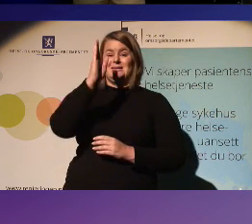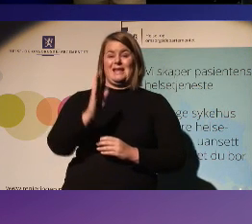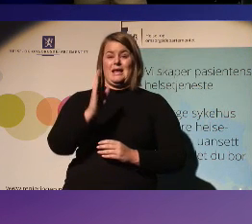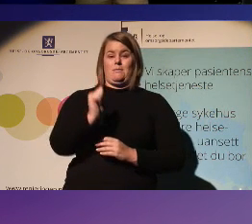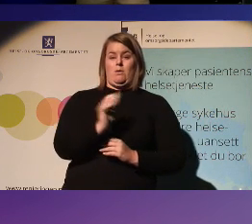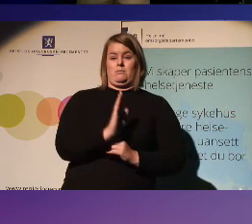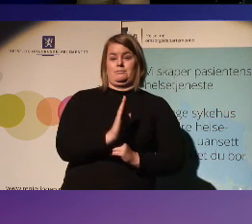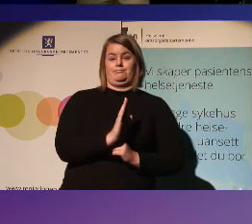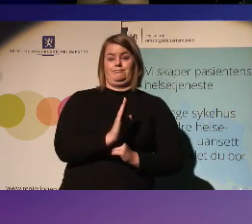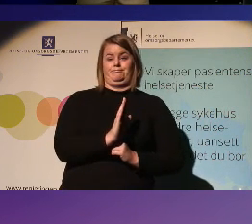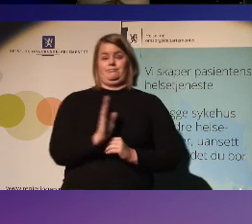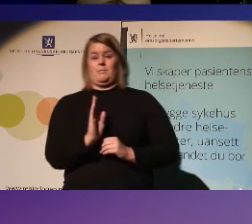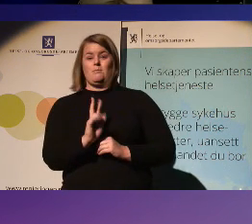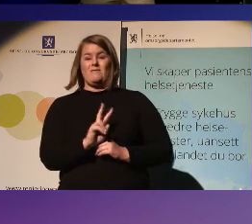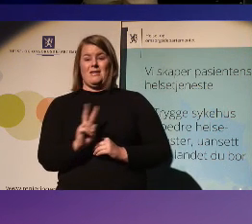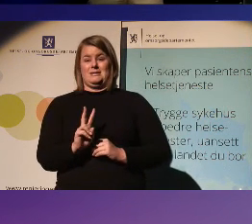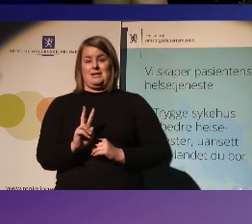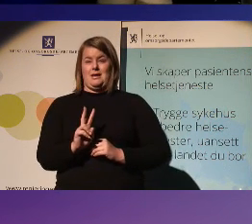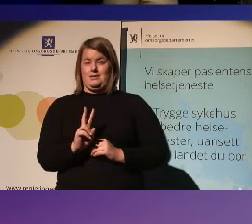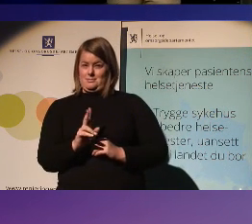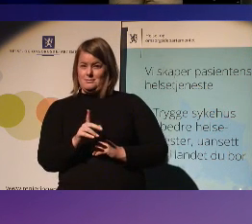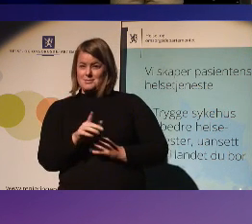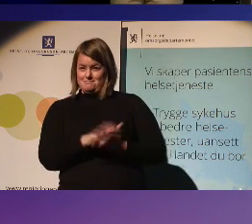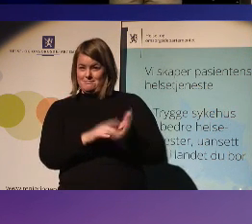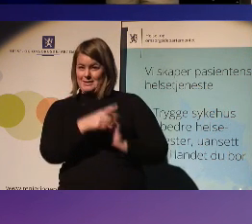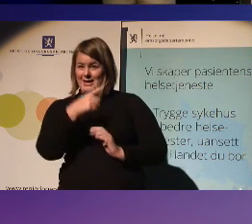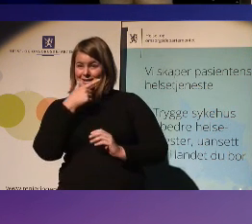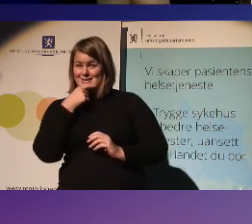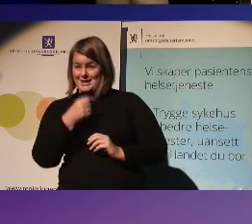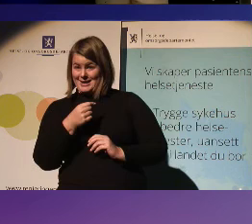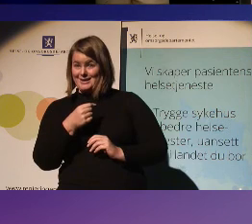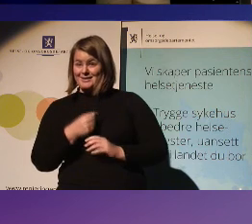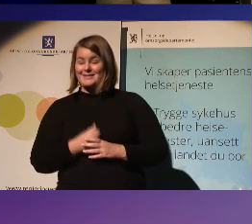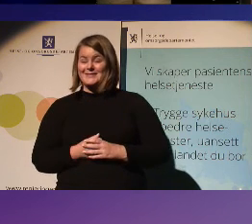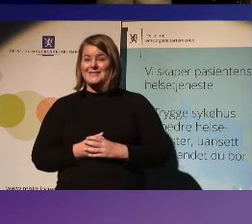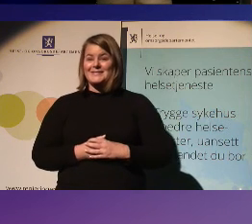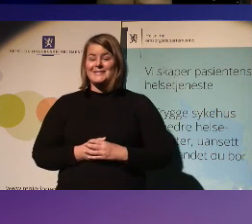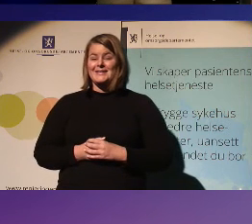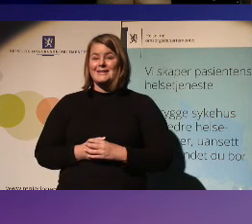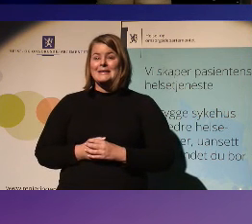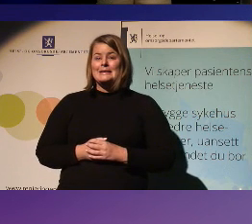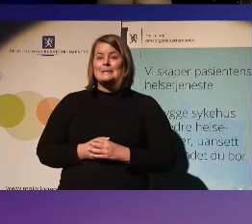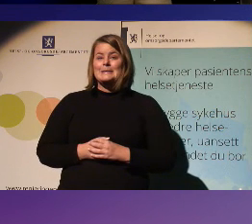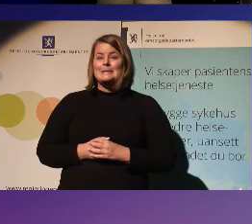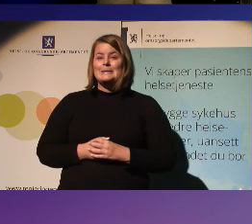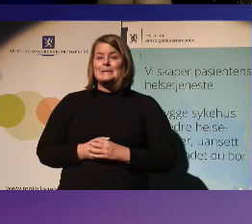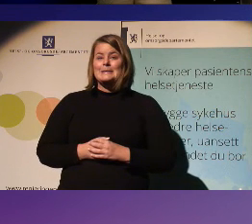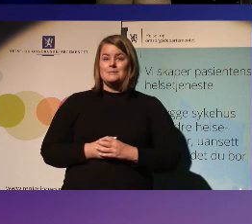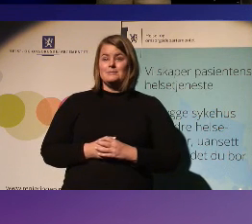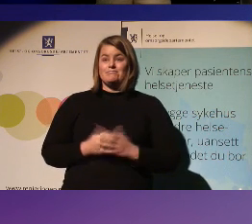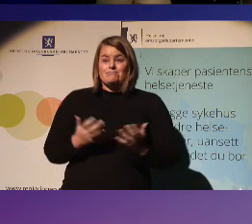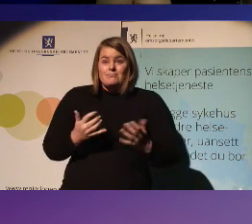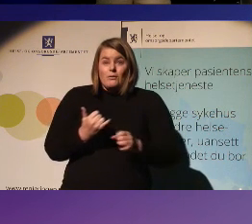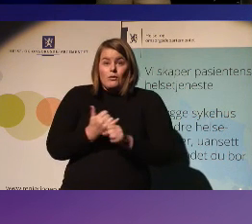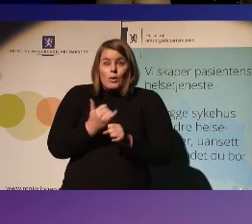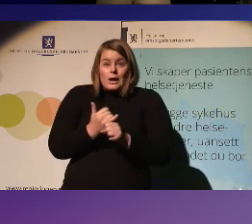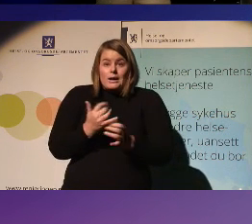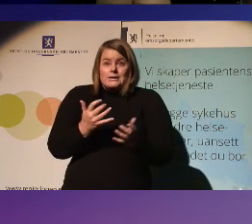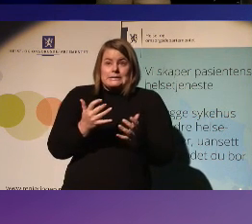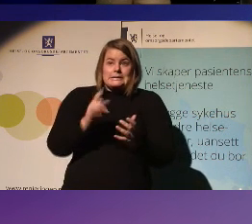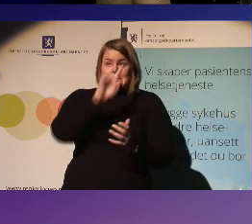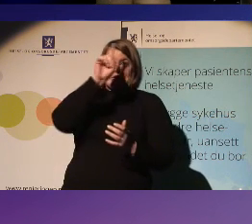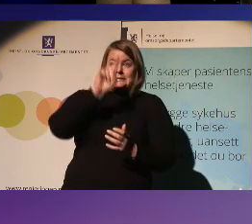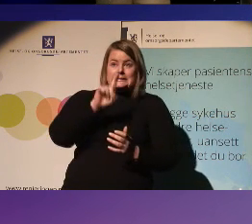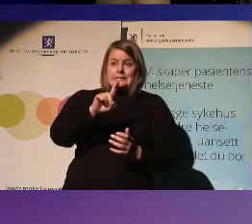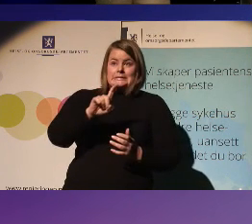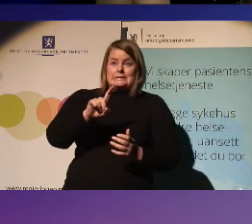venstre. Venstreforskyving har dere hørt mye om, de fleste I den salen her. Men vi, og hvordan skal vi få til å prioritere opp det? Det mitt spørsmål.